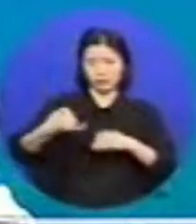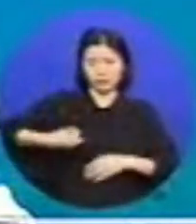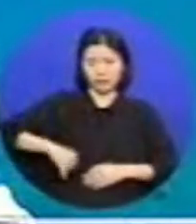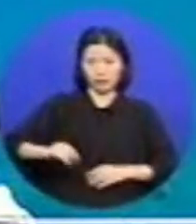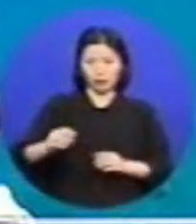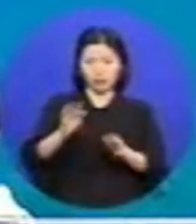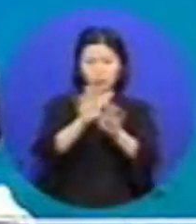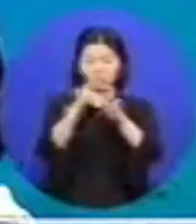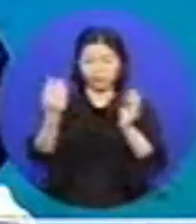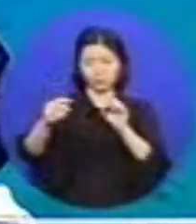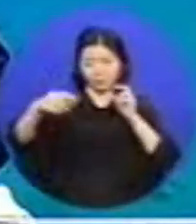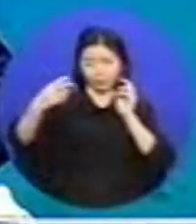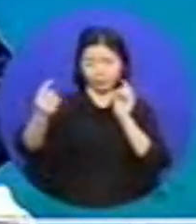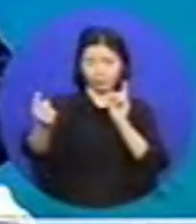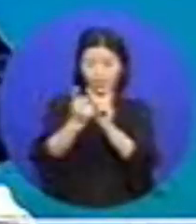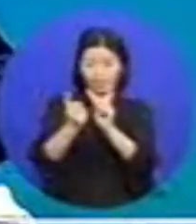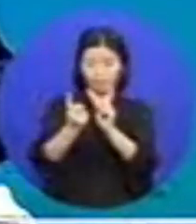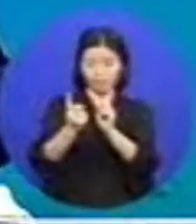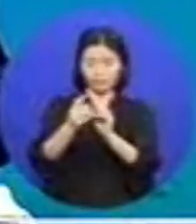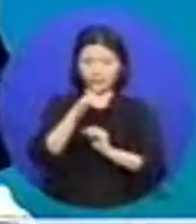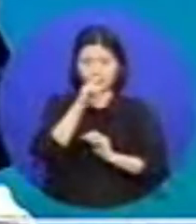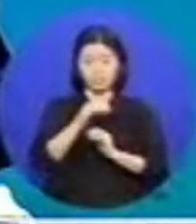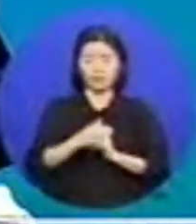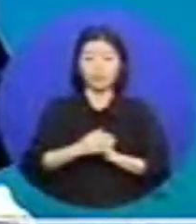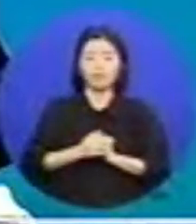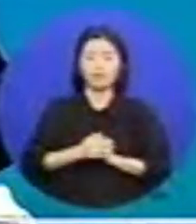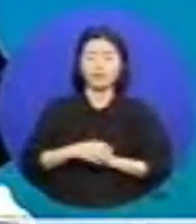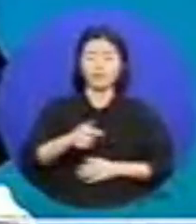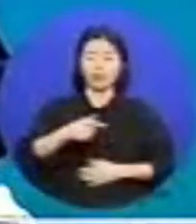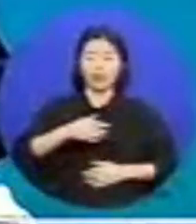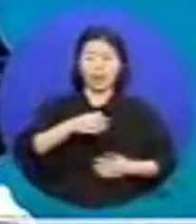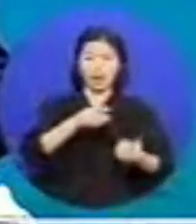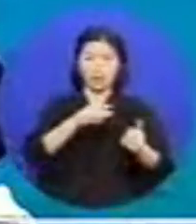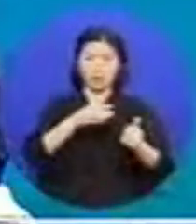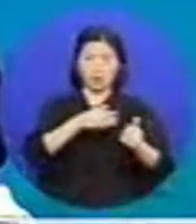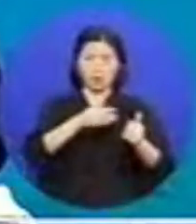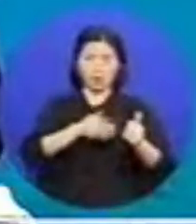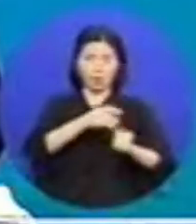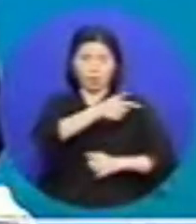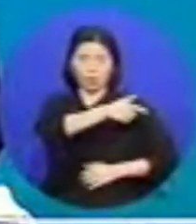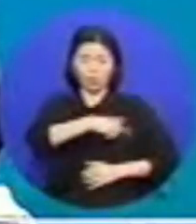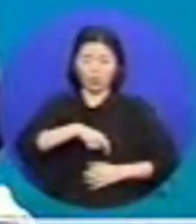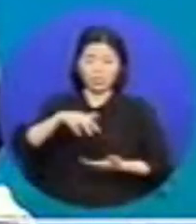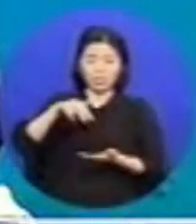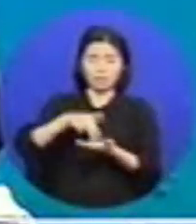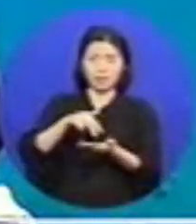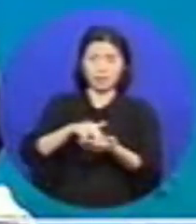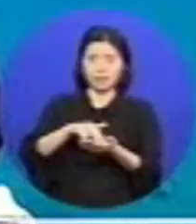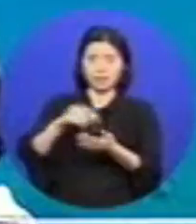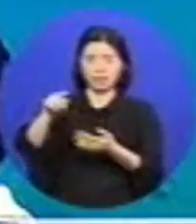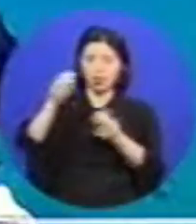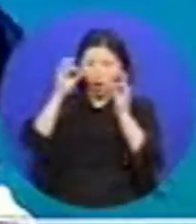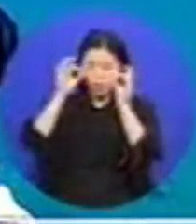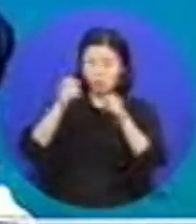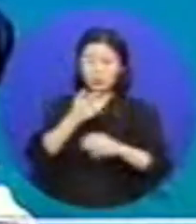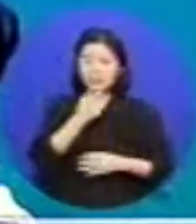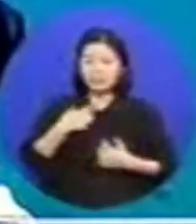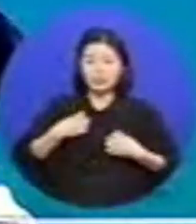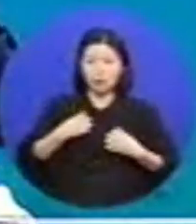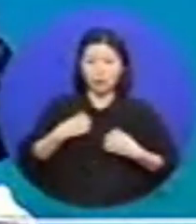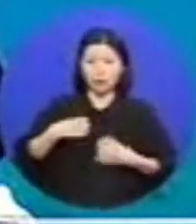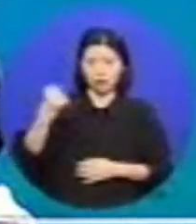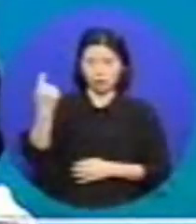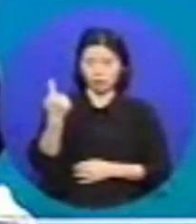맞닥뜨렸어요. 그날도 이 권사님으로서는 도무지 용납이 안 되는 그런 옷을 입고 딸이 늦게